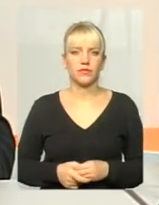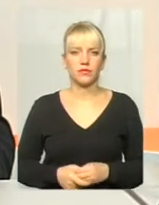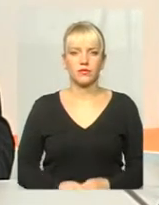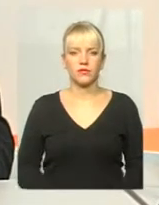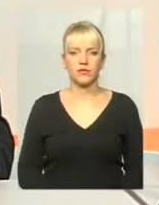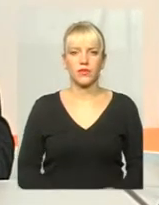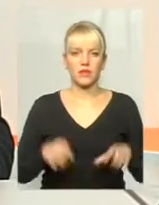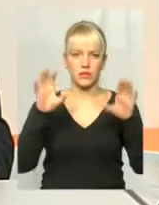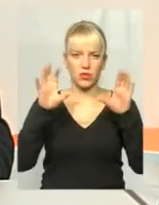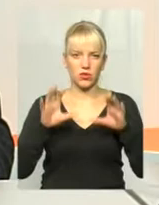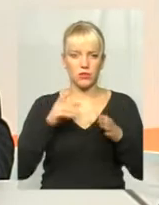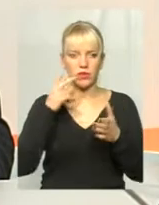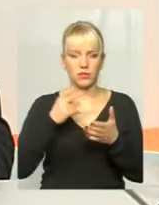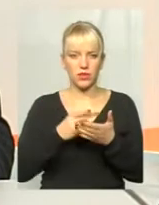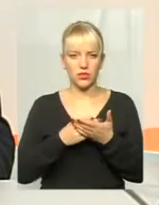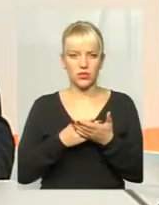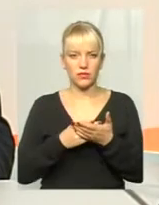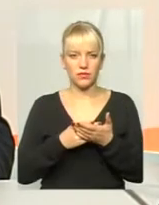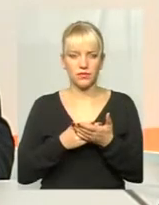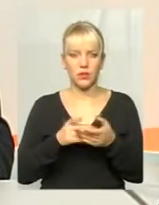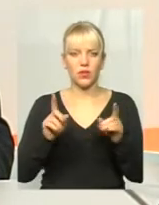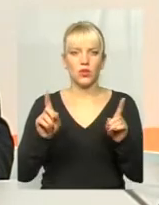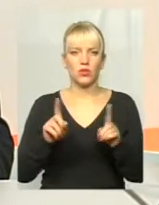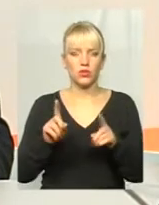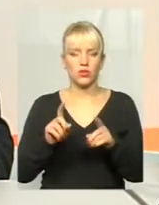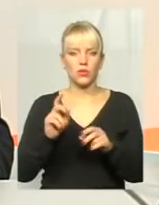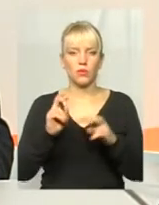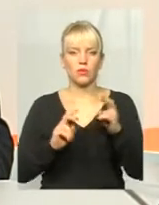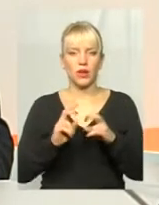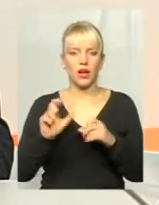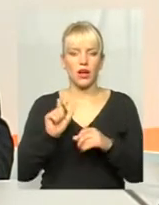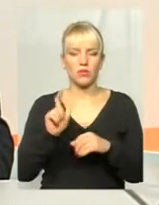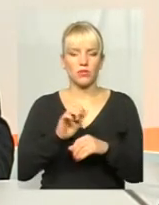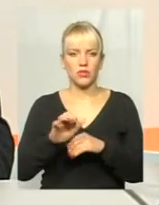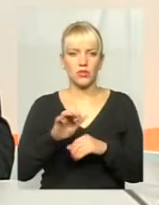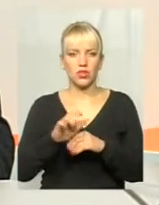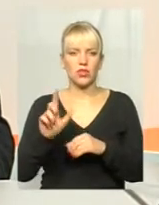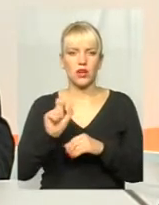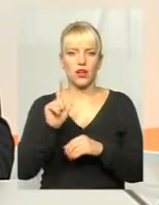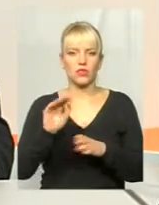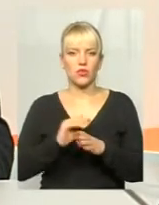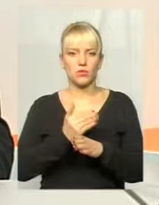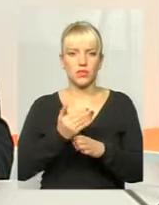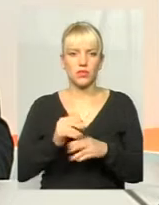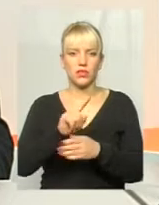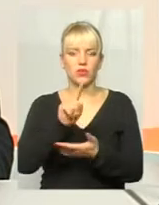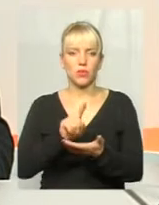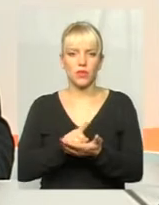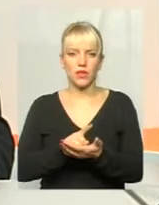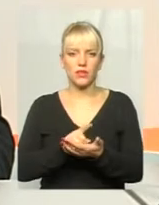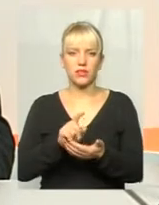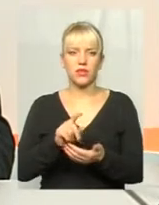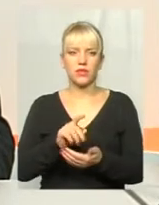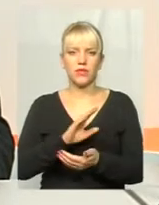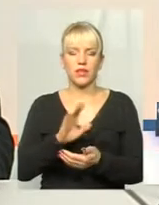Значить, законодавством передбачено, що підприємство газопостачальне, газорозподільне зобов'язано не